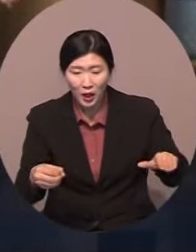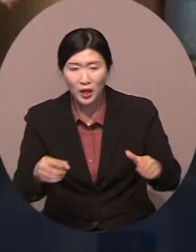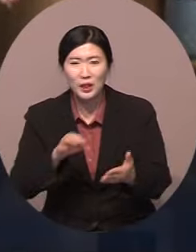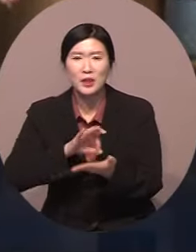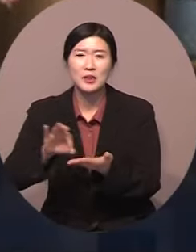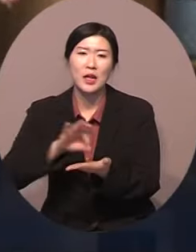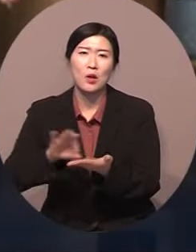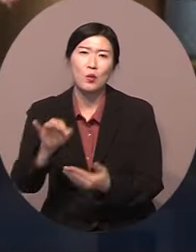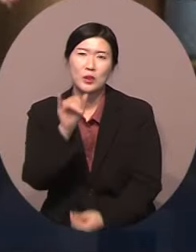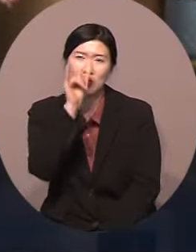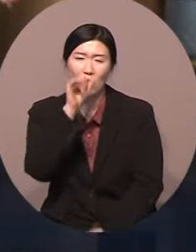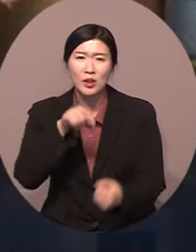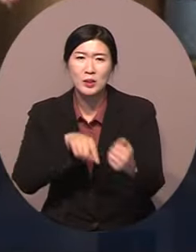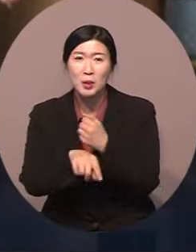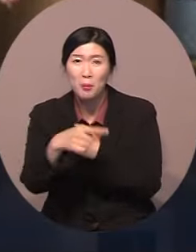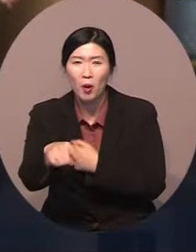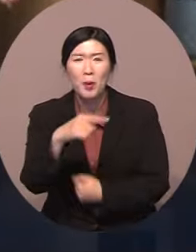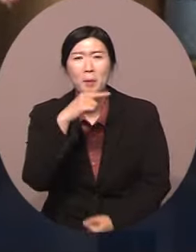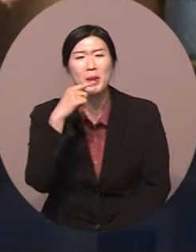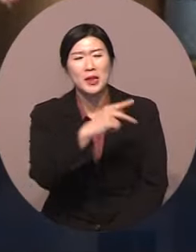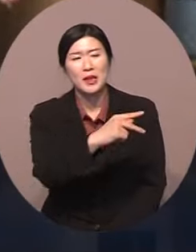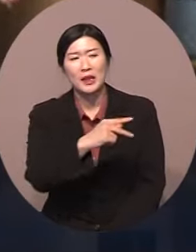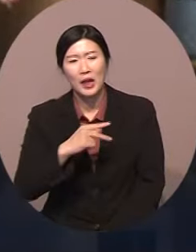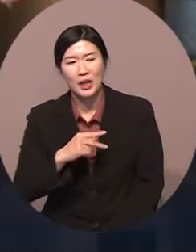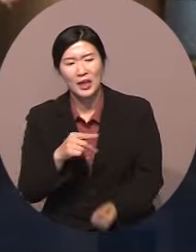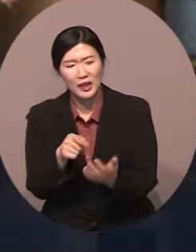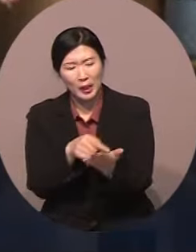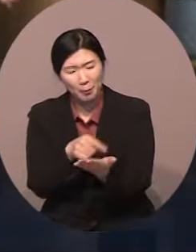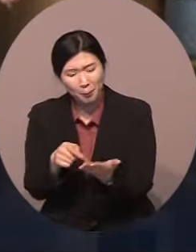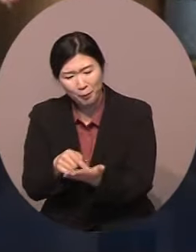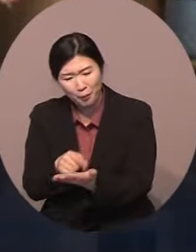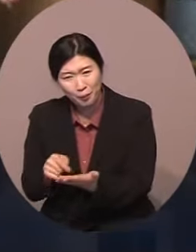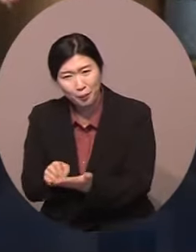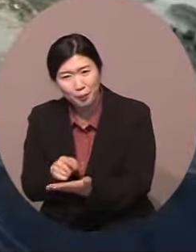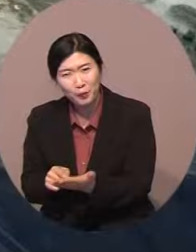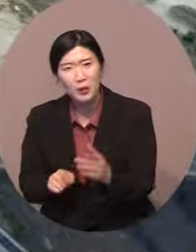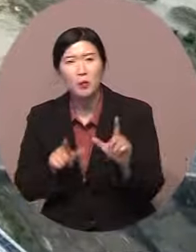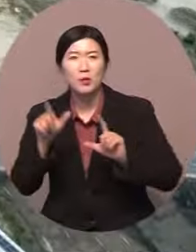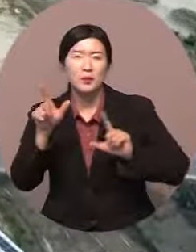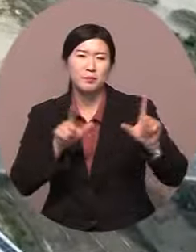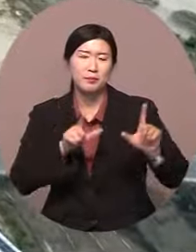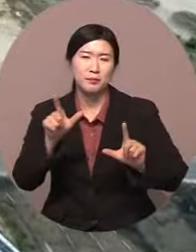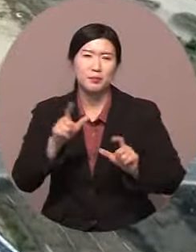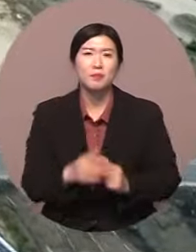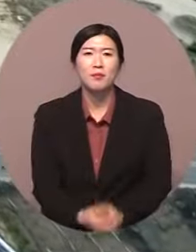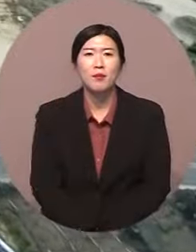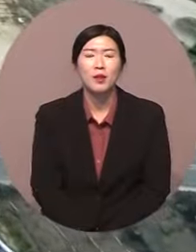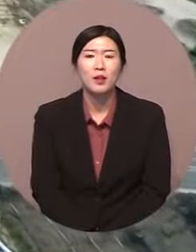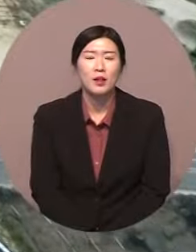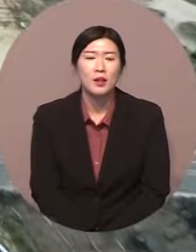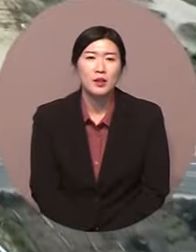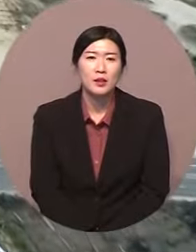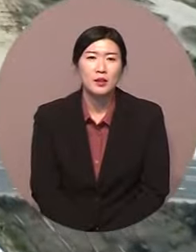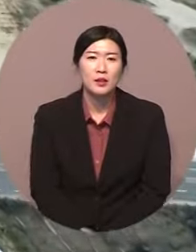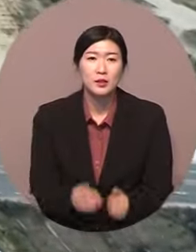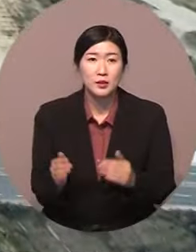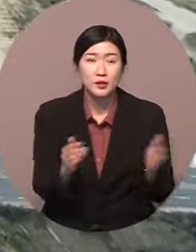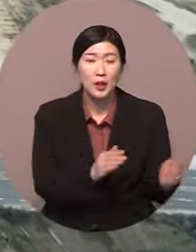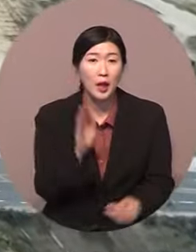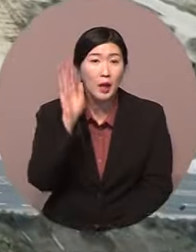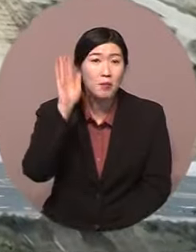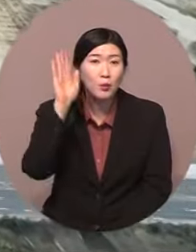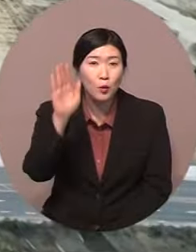빚을 꺼내서 다시 빚을 갚는 형국이 되는 거고요. 여기에 시는 앞으로